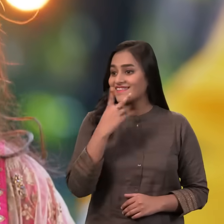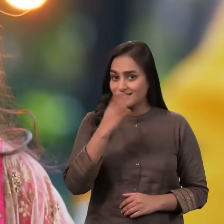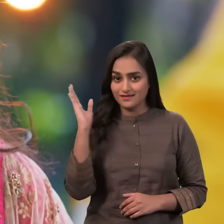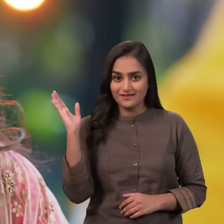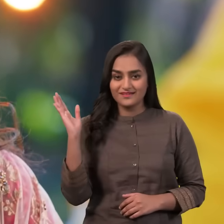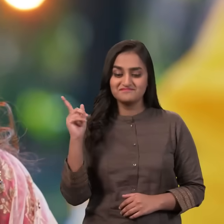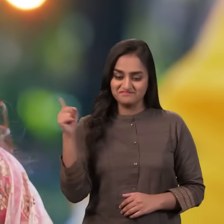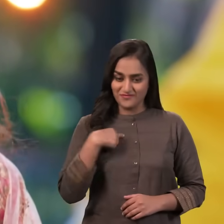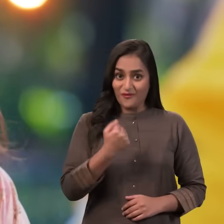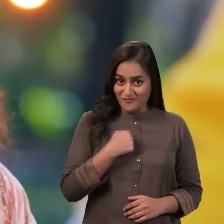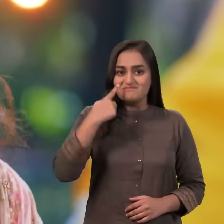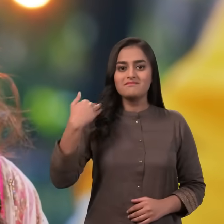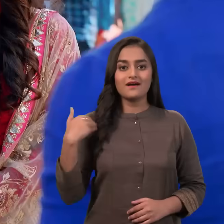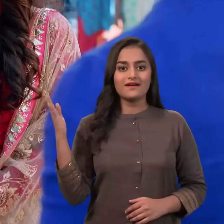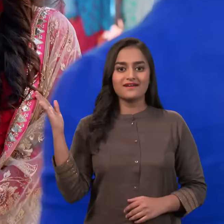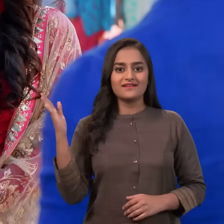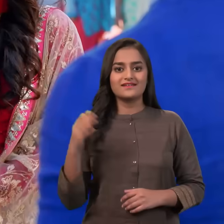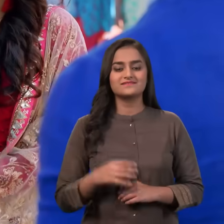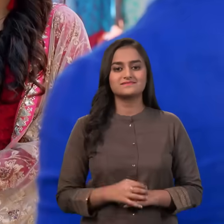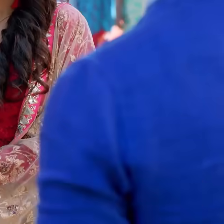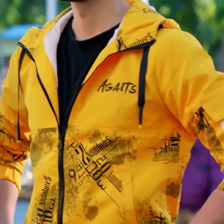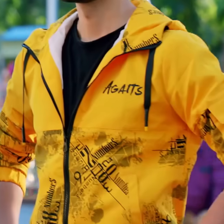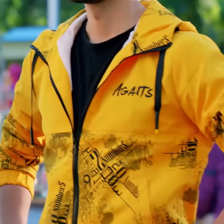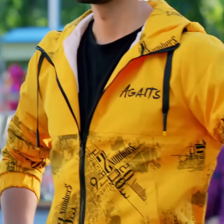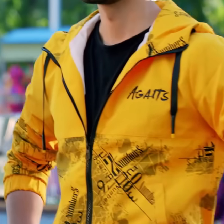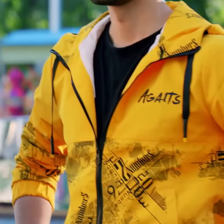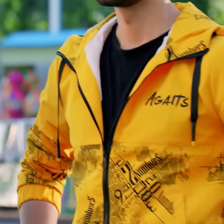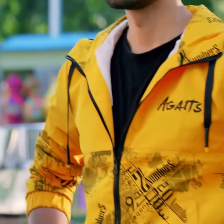देखा, ये है मेरे भाई।